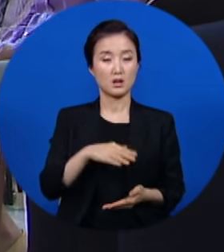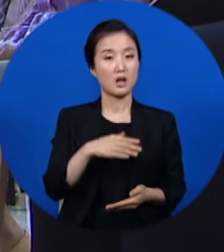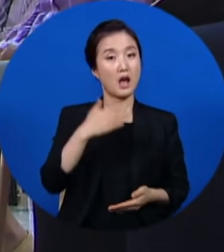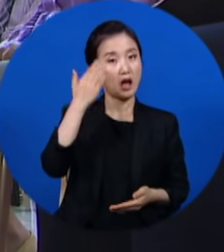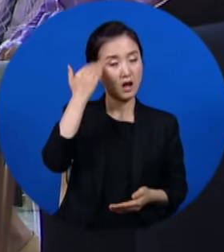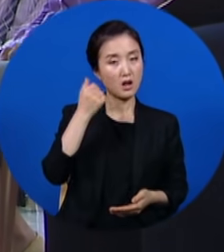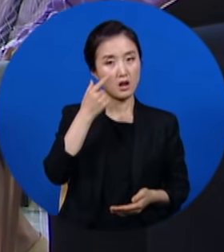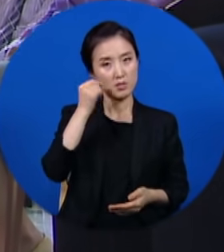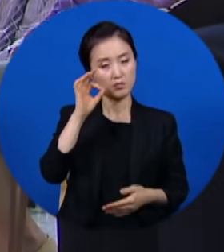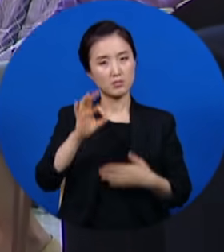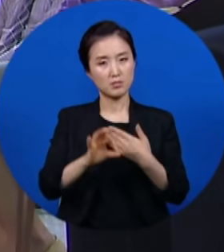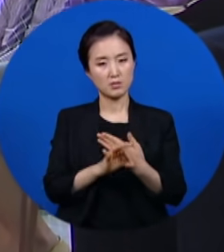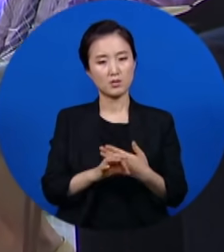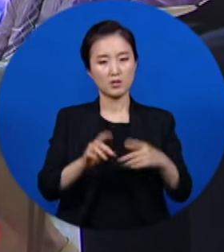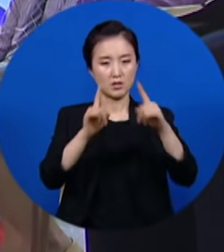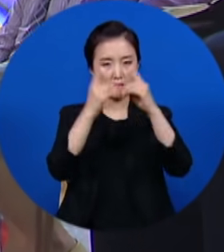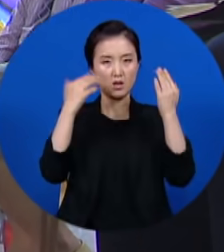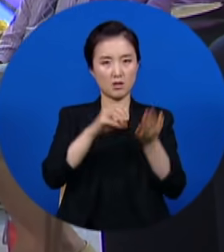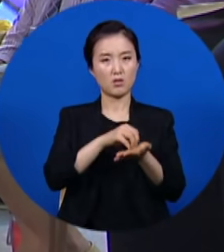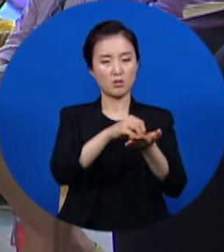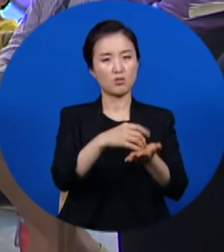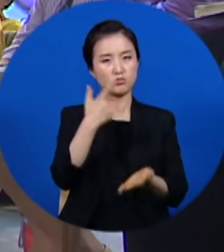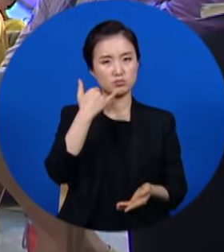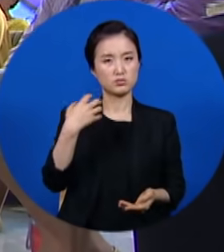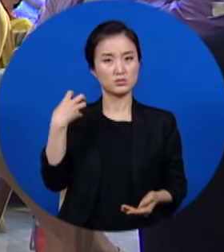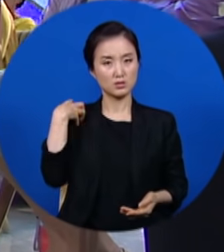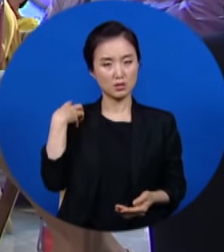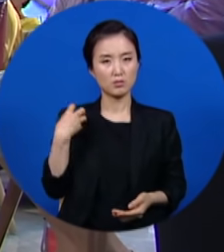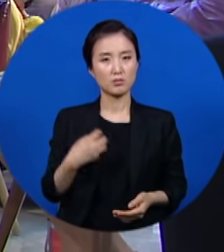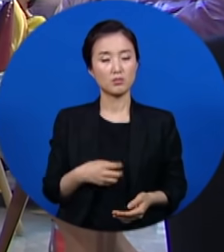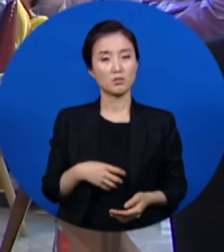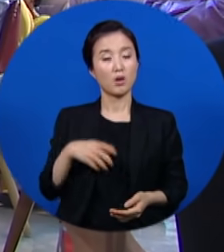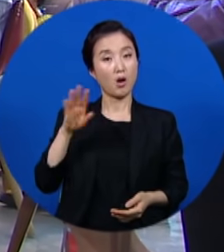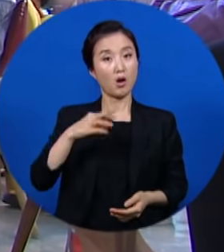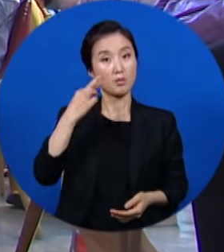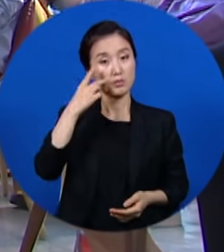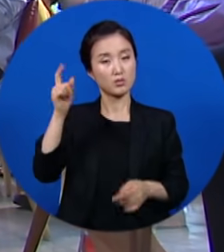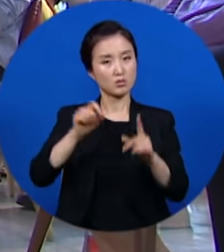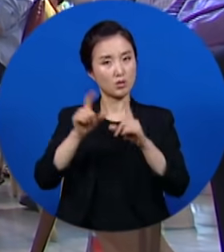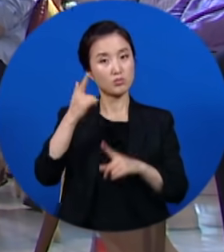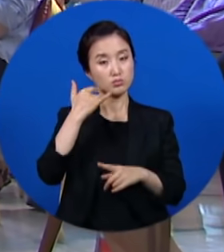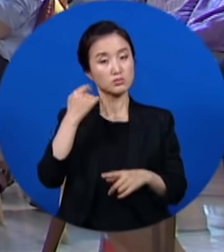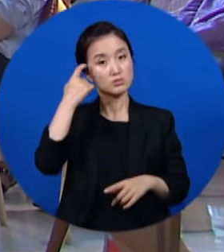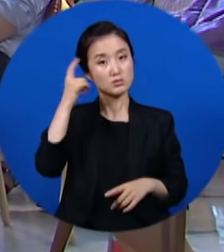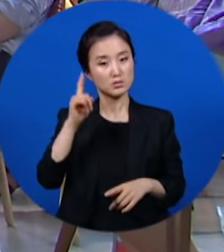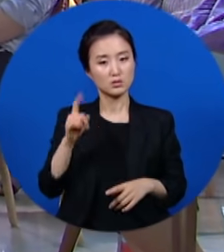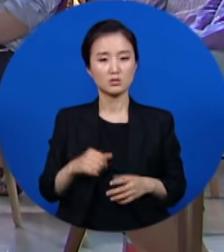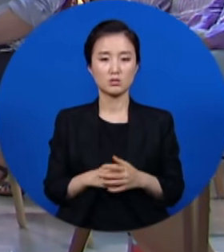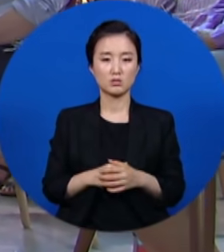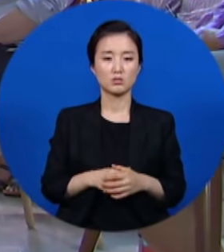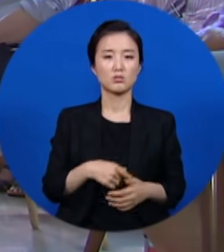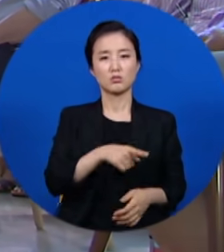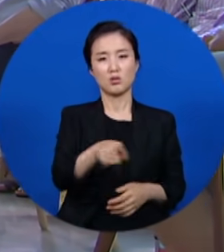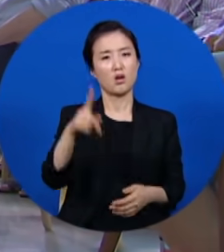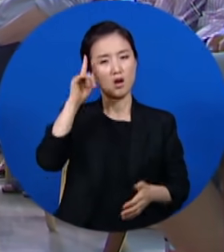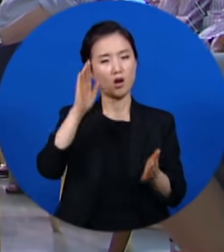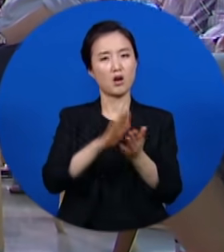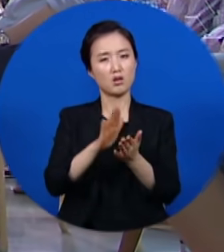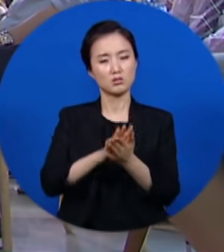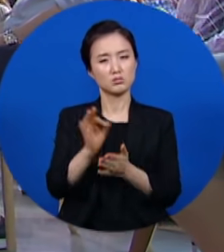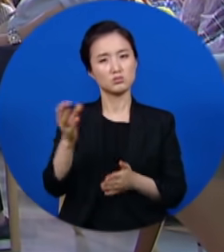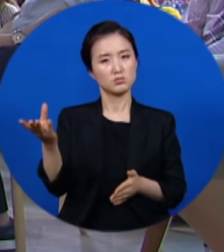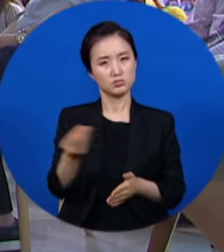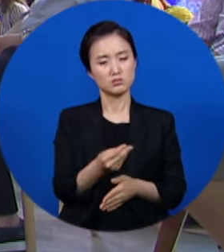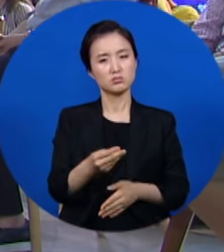부모들은 대학 등록금 은 부모의 책입니다 미국의 대부분의 부모들은 대학등록금 지네들이 융자 받아 아니고 주인에게서